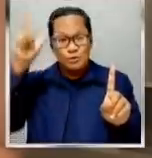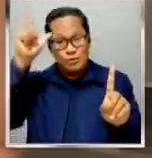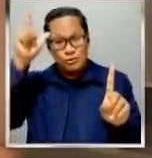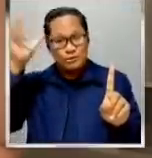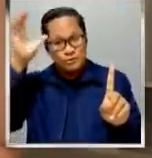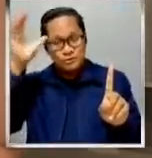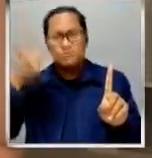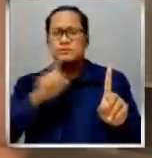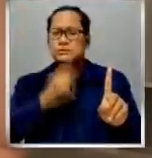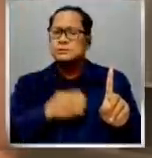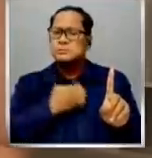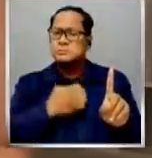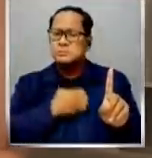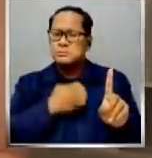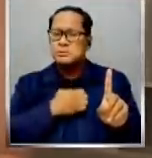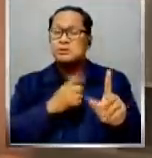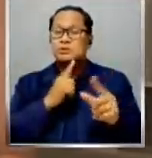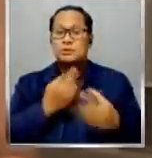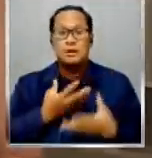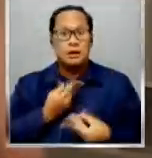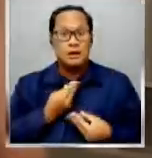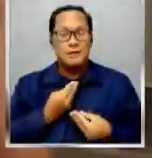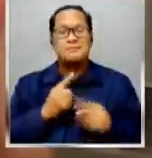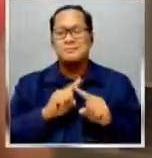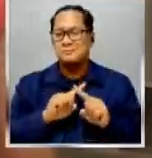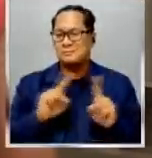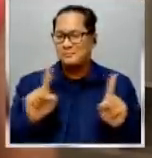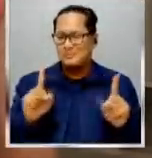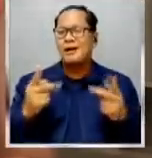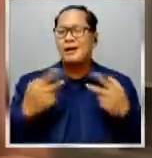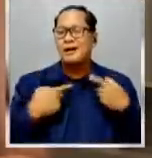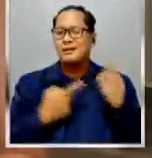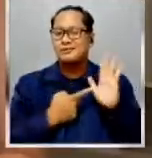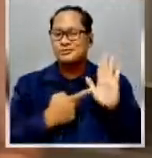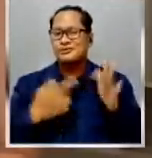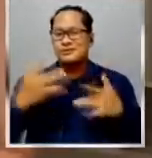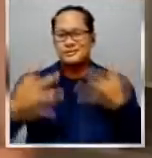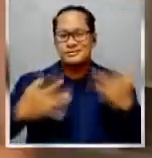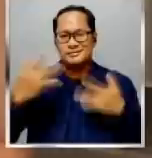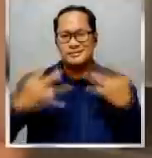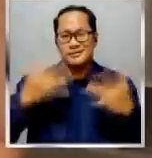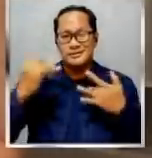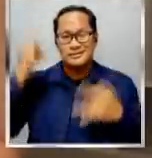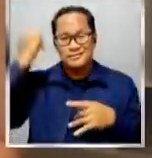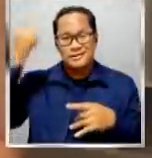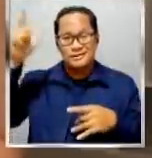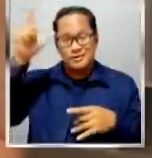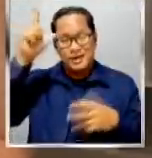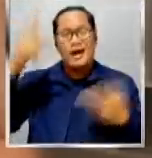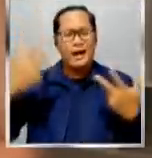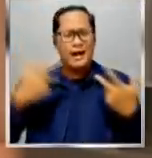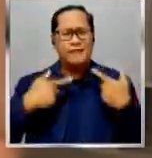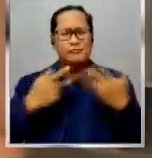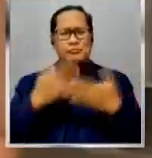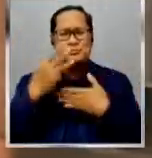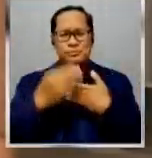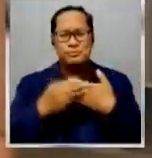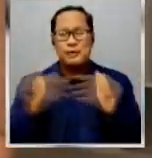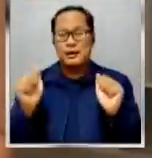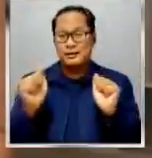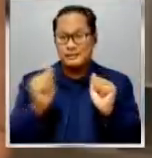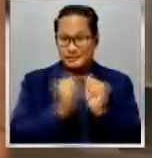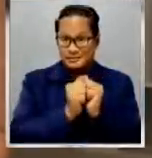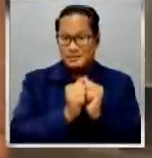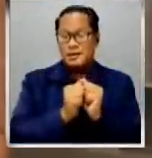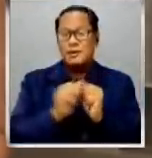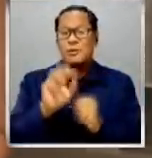naging kabado pa pero nanaig ang excitement kay Lloydie na may niluluto na raw na programa kasama si Kuya Will. Yan ang chika